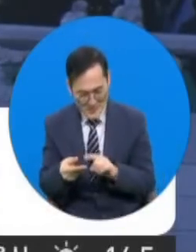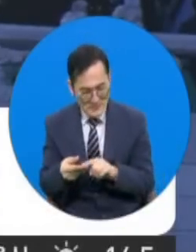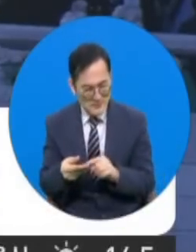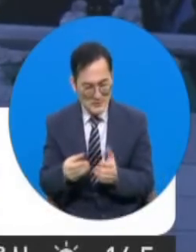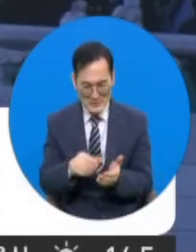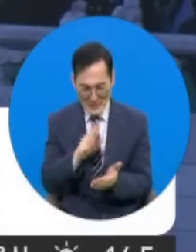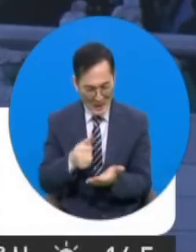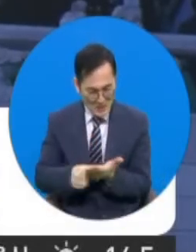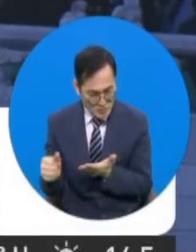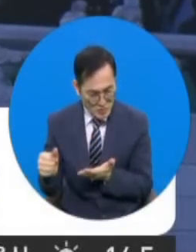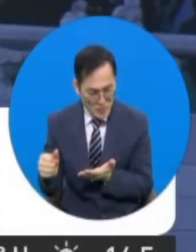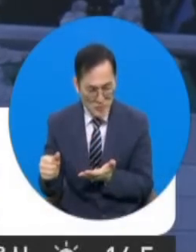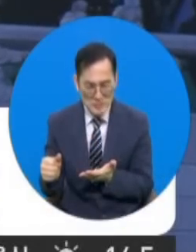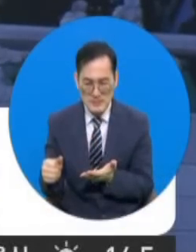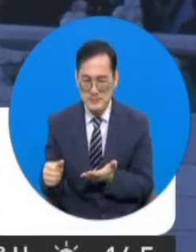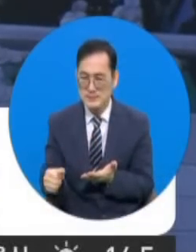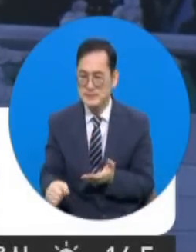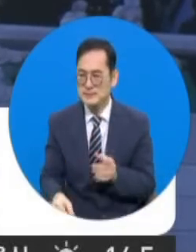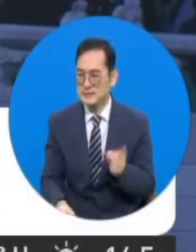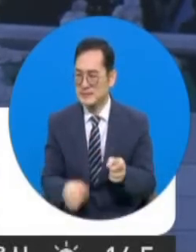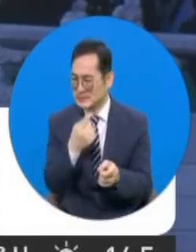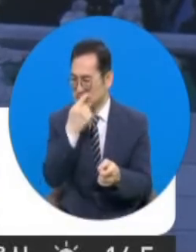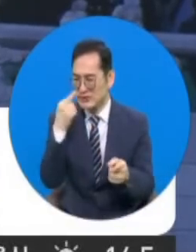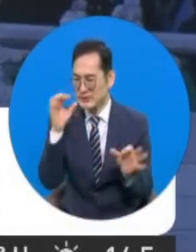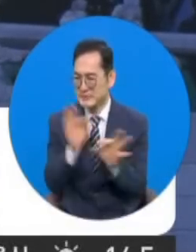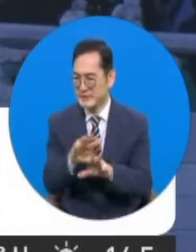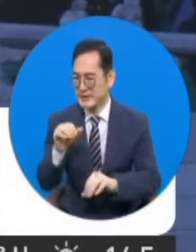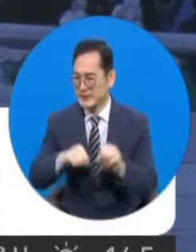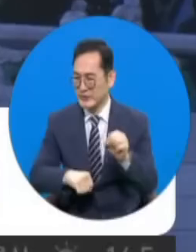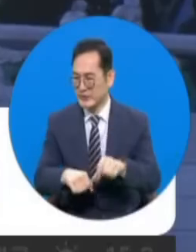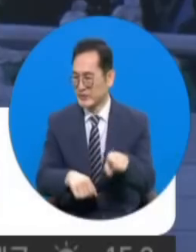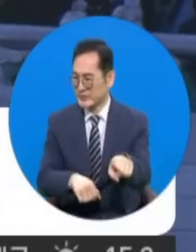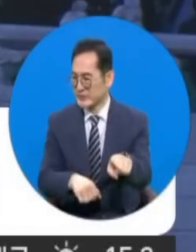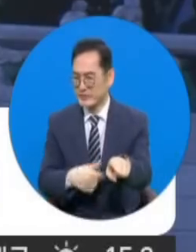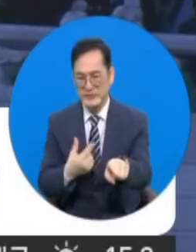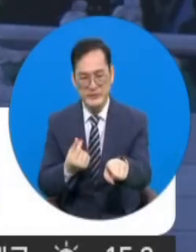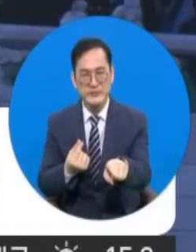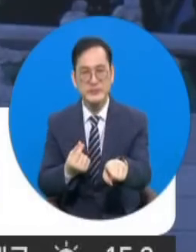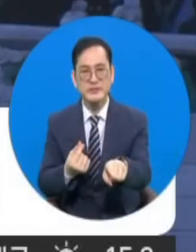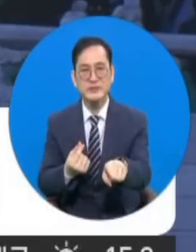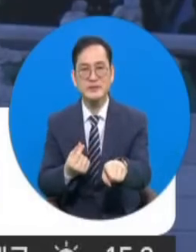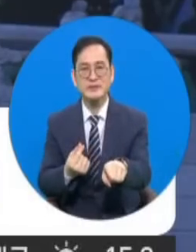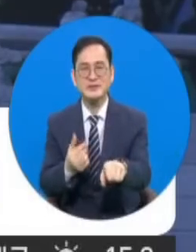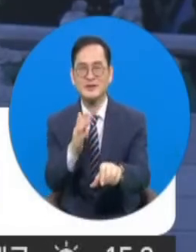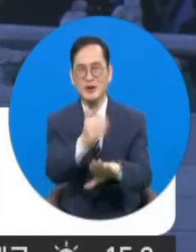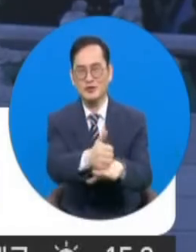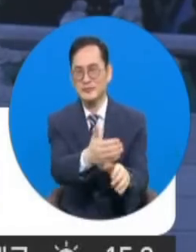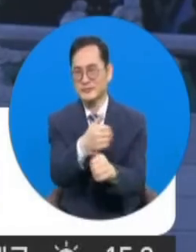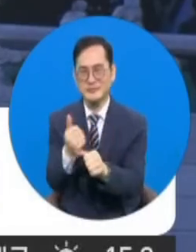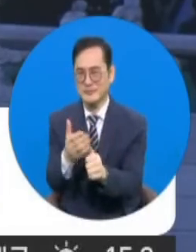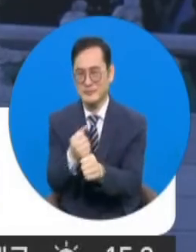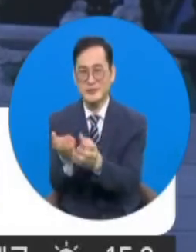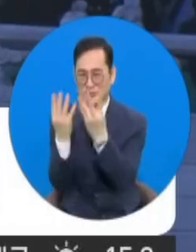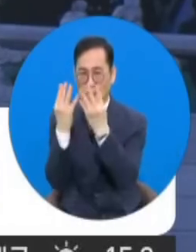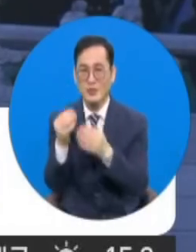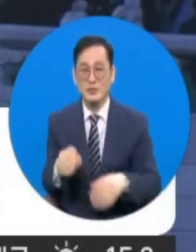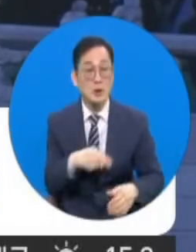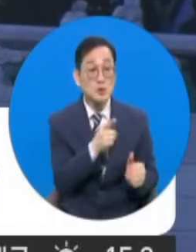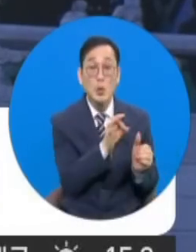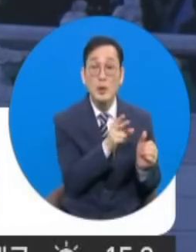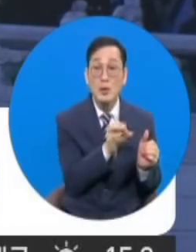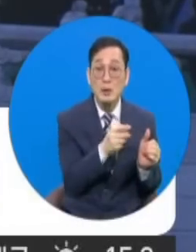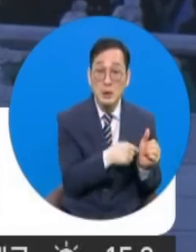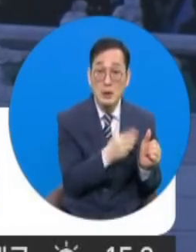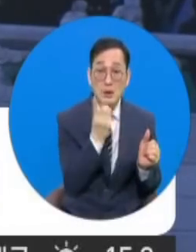건데 깡통 전화 논란은 사실은 강내고 싶뿐만 아니라 송영길 전 대표한테도 있었죠 송영길 전 대표가 검찰에 제출한